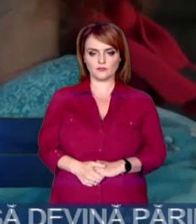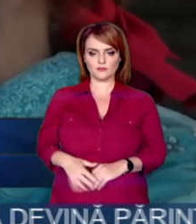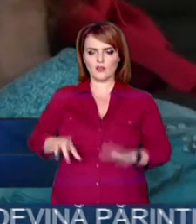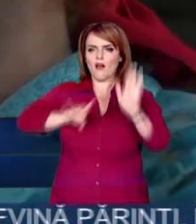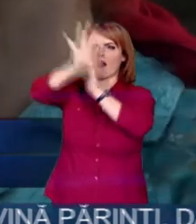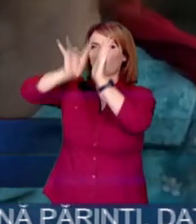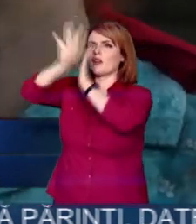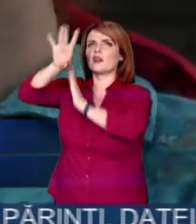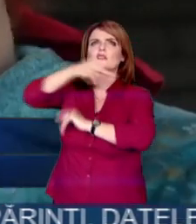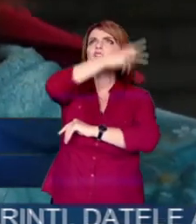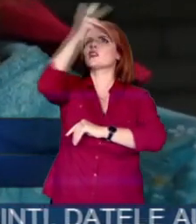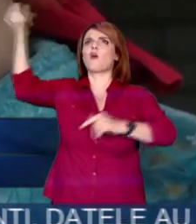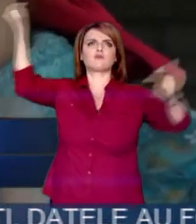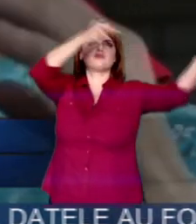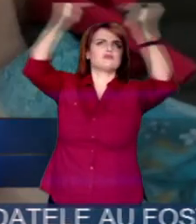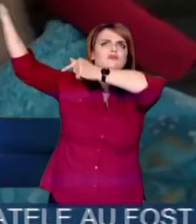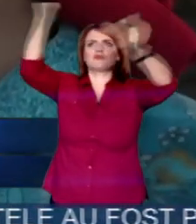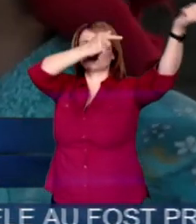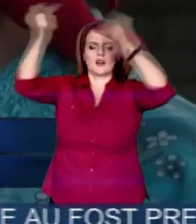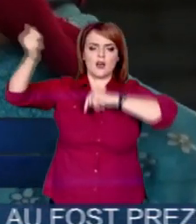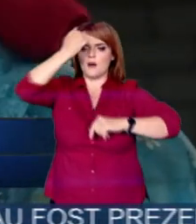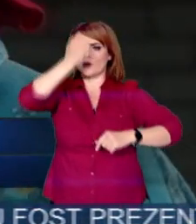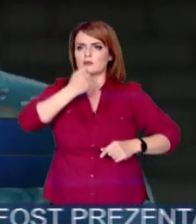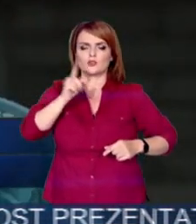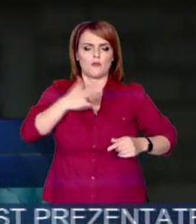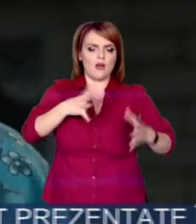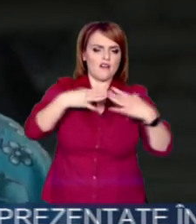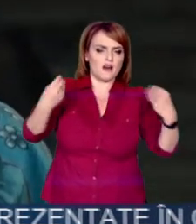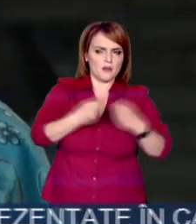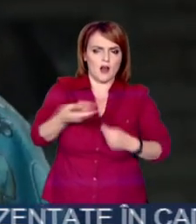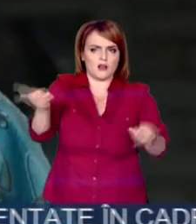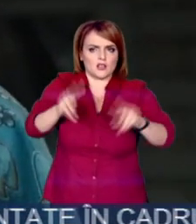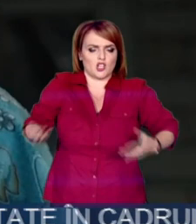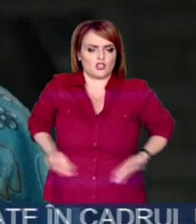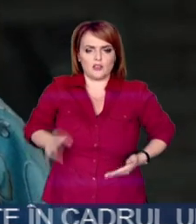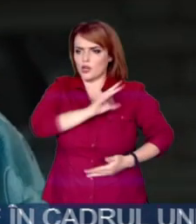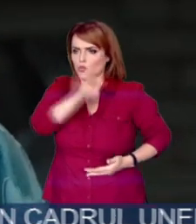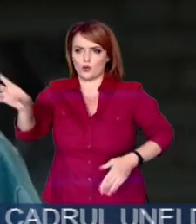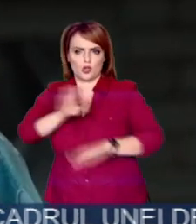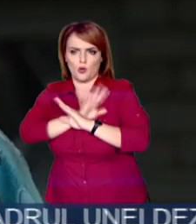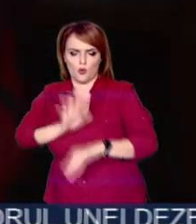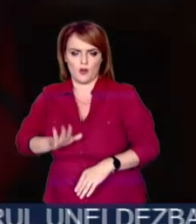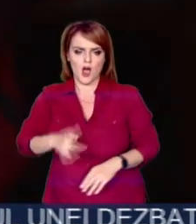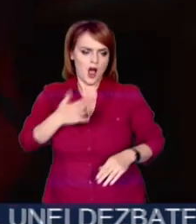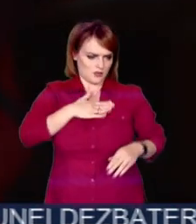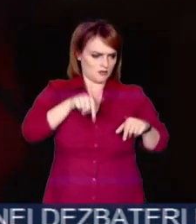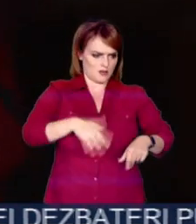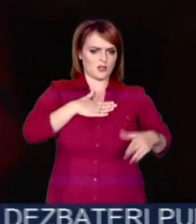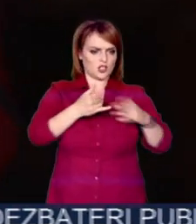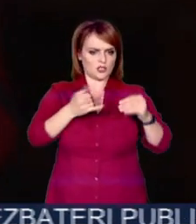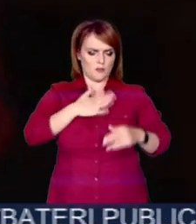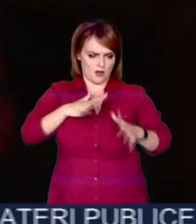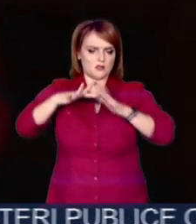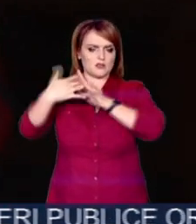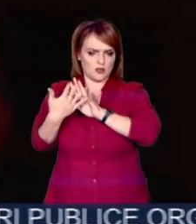Rachetele zburau în toate direcțiile. Mulțumesc că familia mea a rămas în viață. Nimeni nu a murit. Acesta este pământul nostru, este